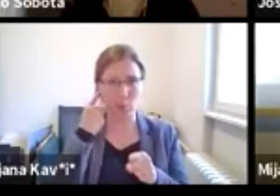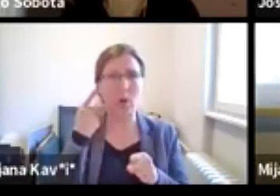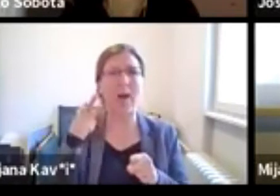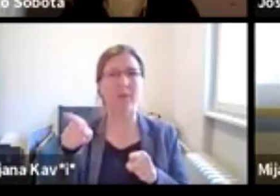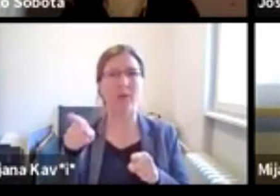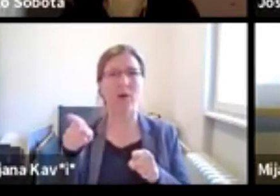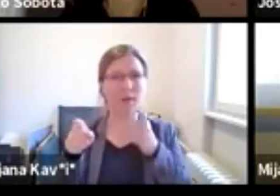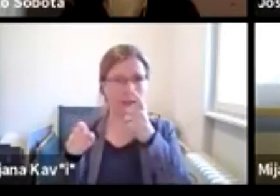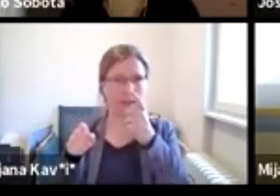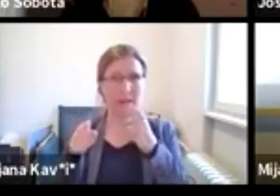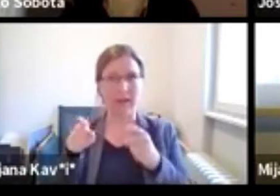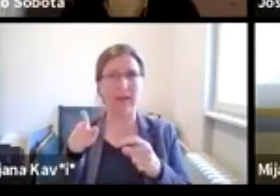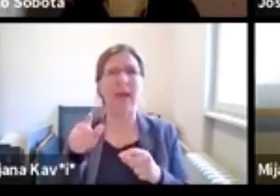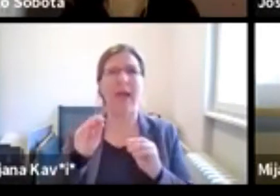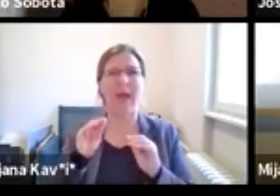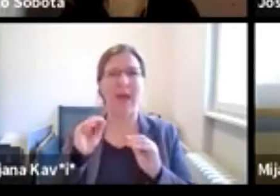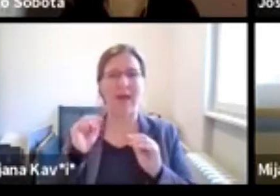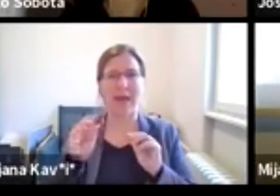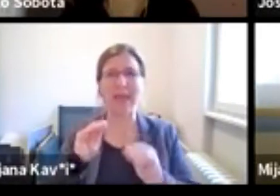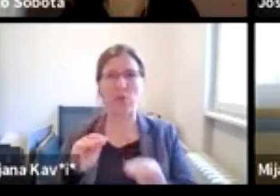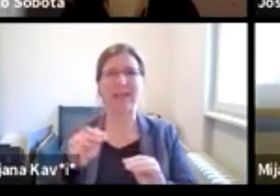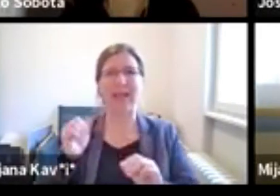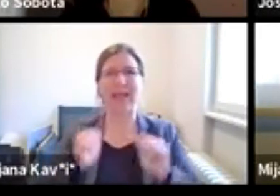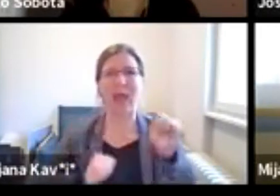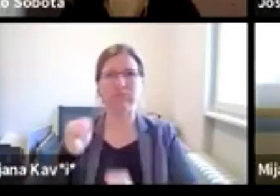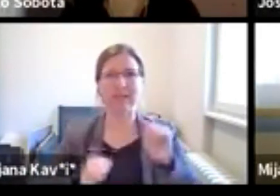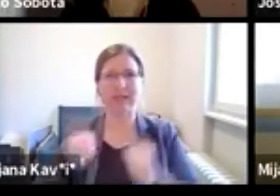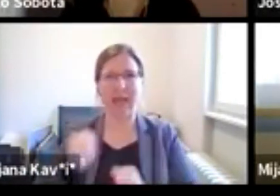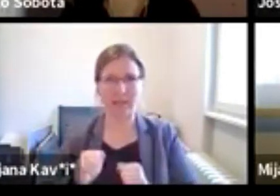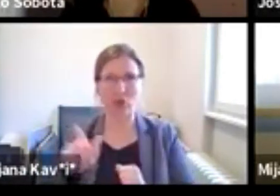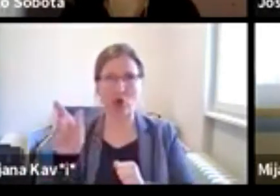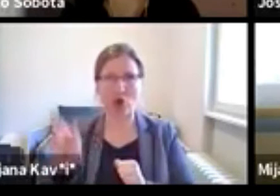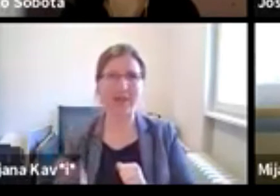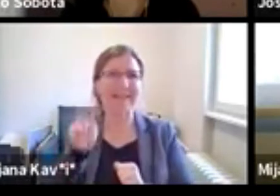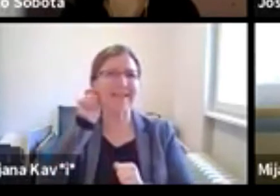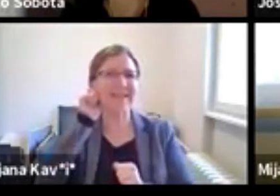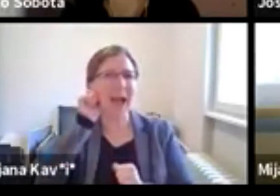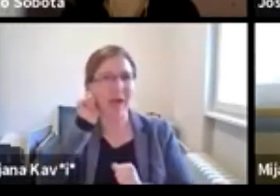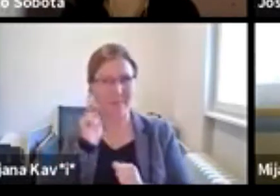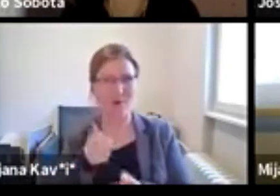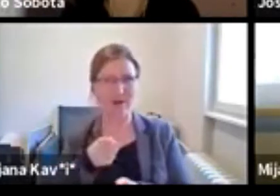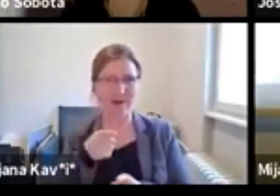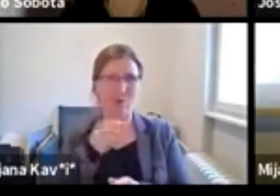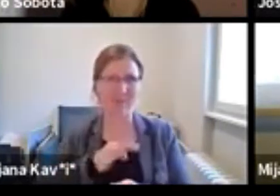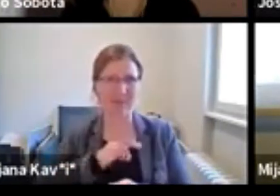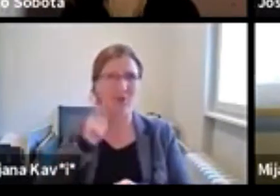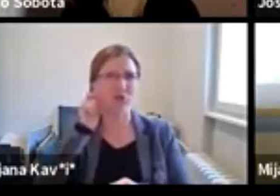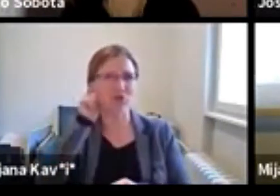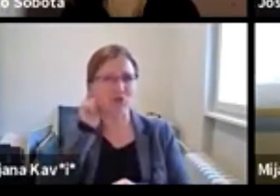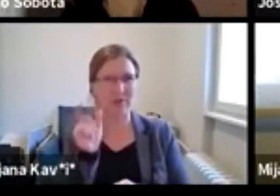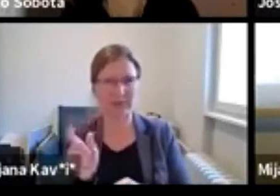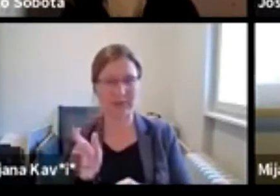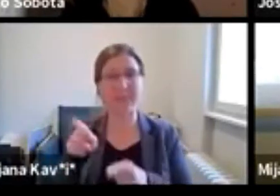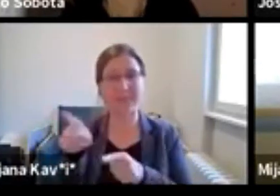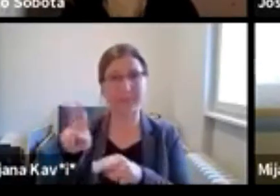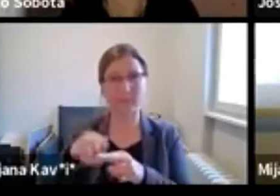je edukacijski rehabilitator, odnosno edukacijska rehabilitatorica, moramo poštivati rod, će nam